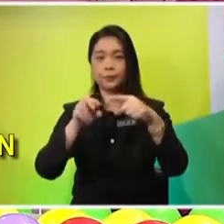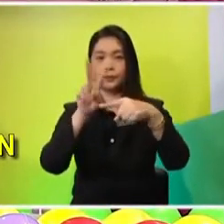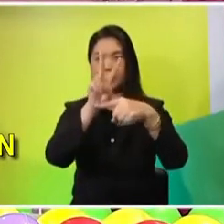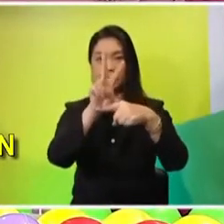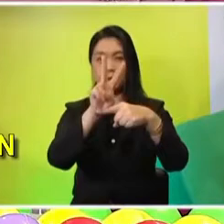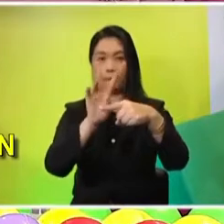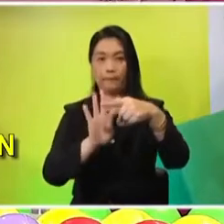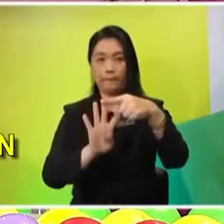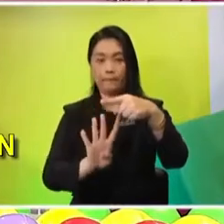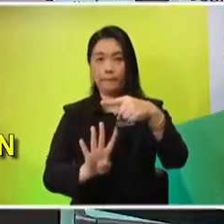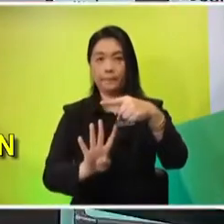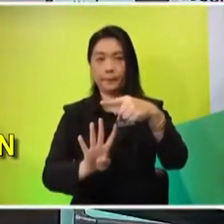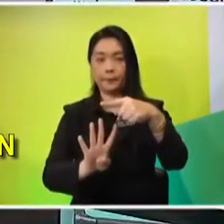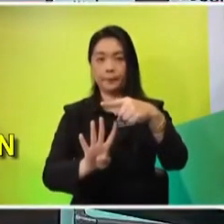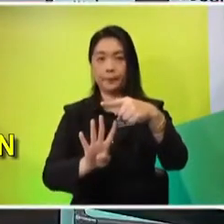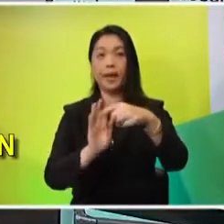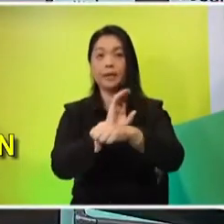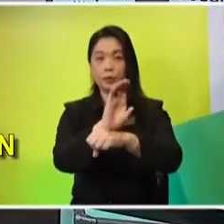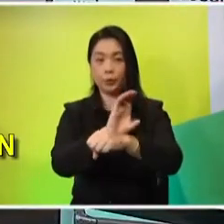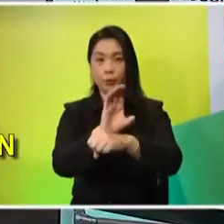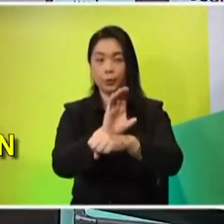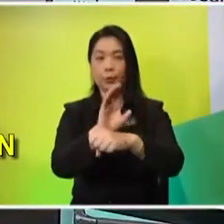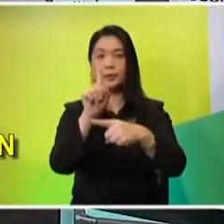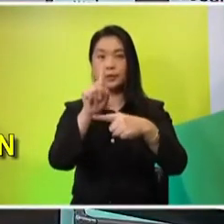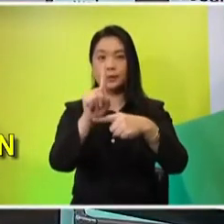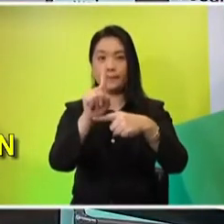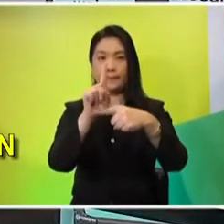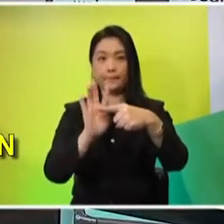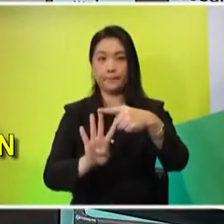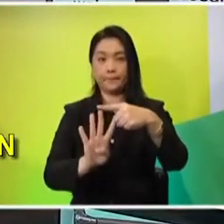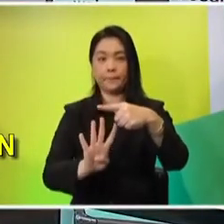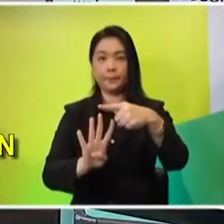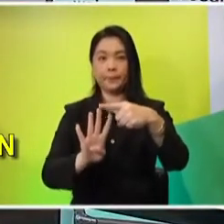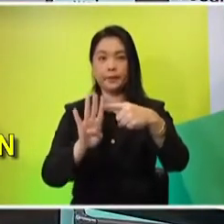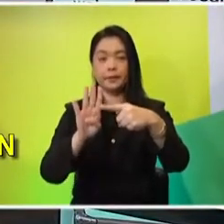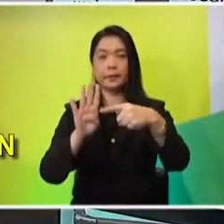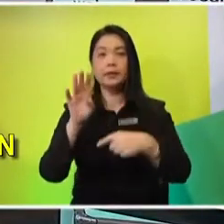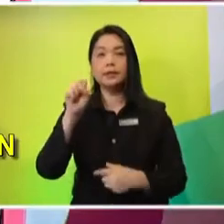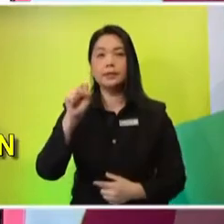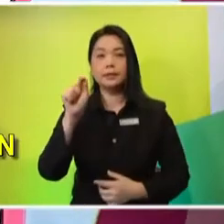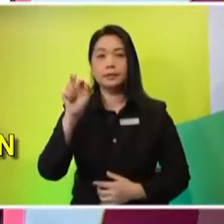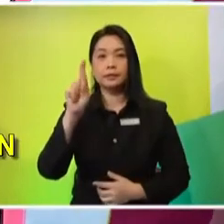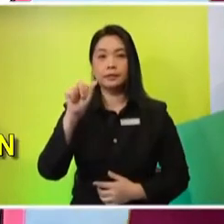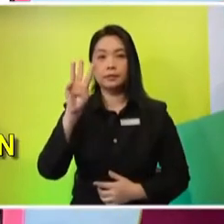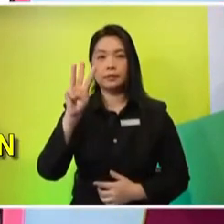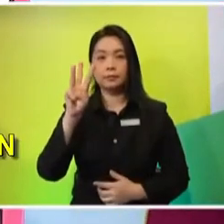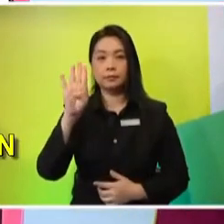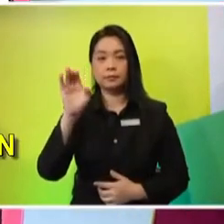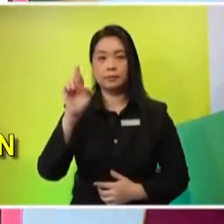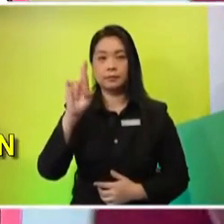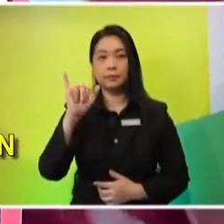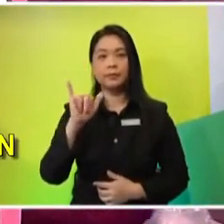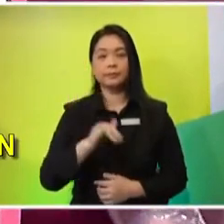2/4 perisa coklat. Baik. Dan 1/4 perisa strawberry.